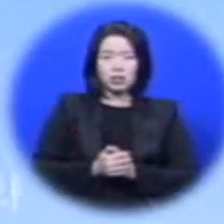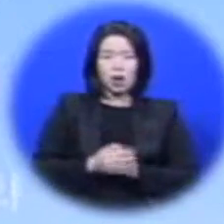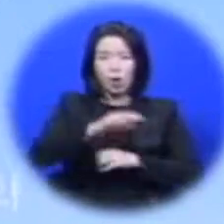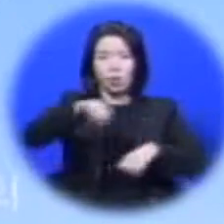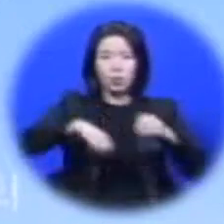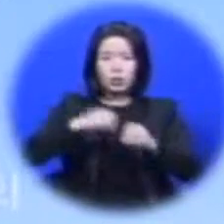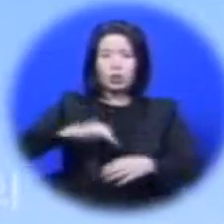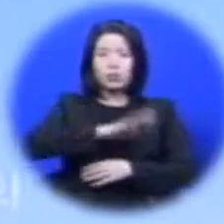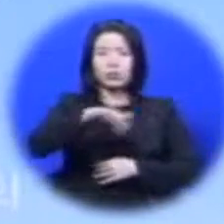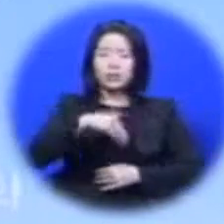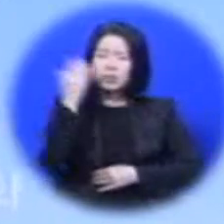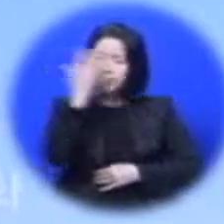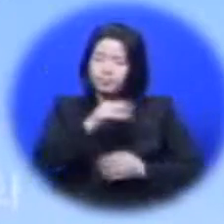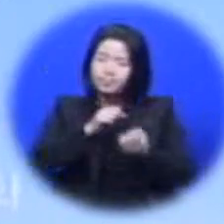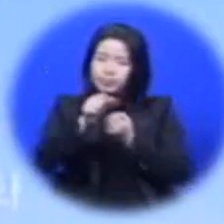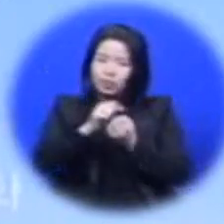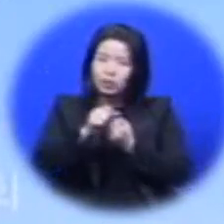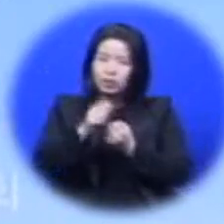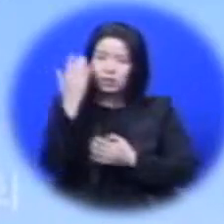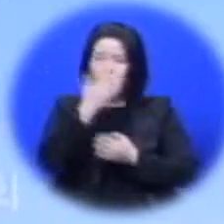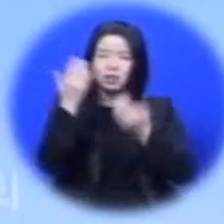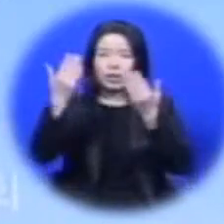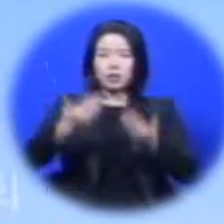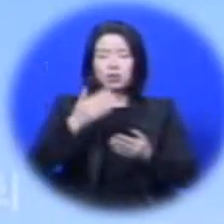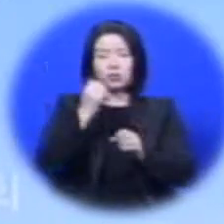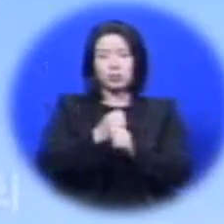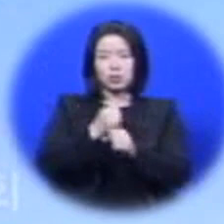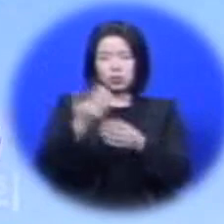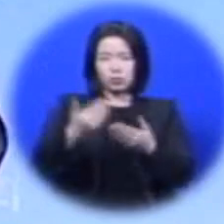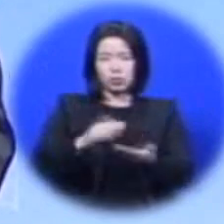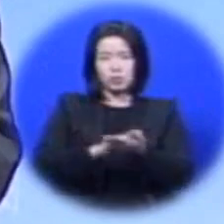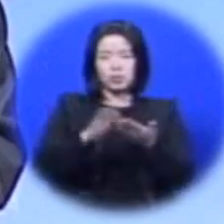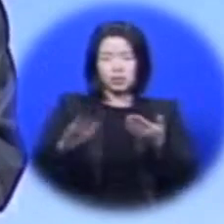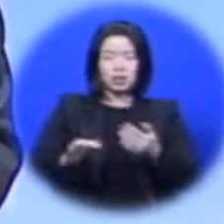오히려 우리를 씻겨서 깨끗하게 하십니다.